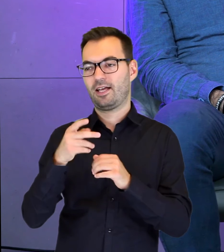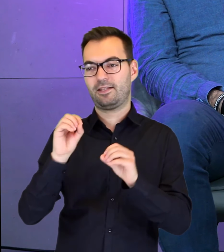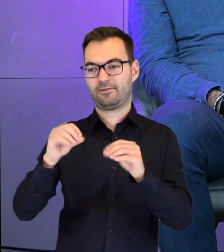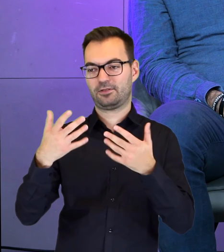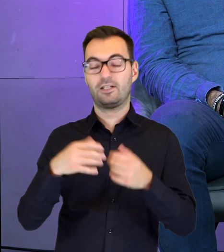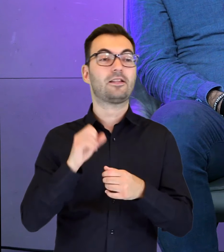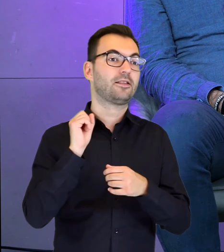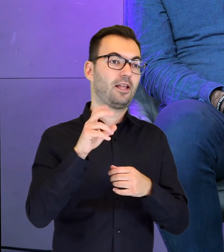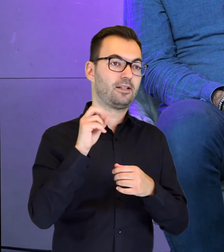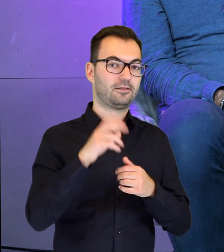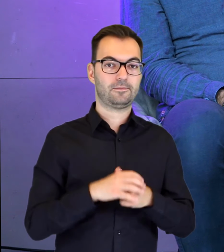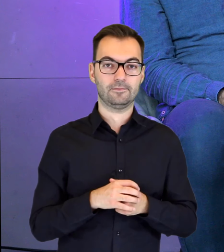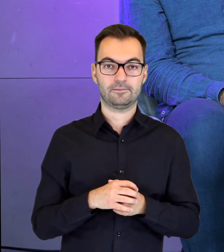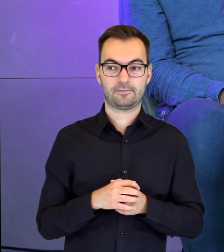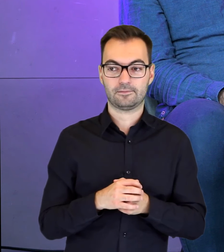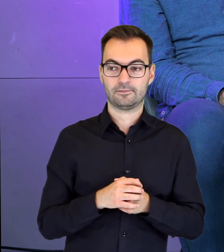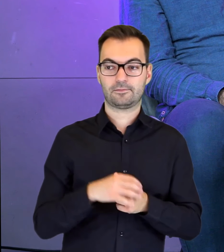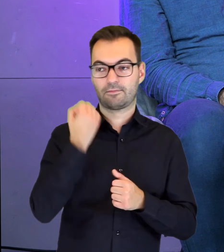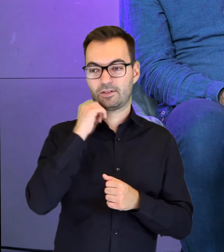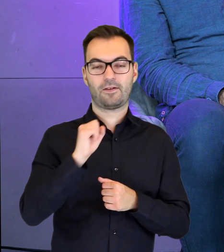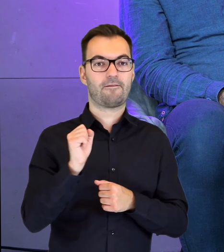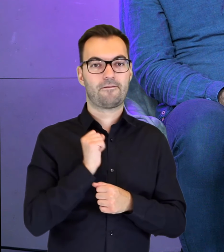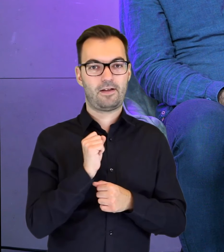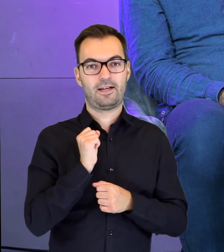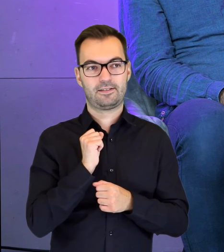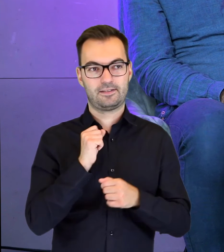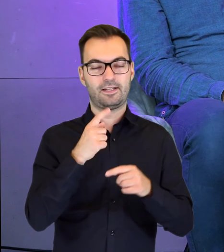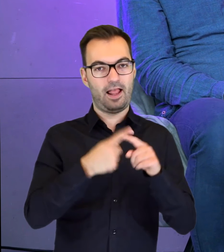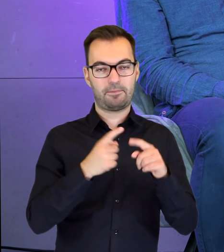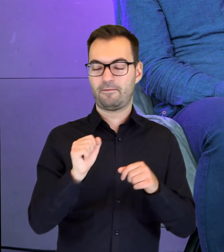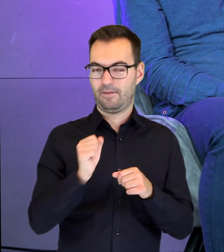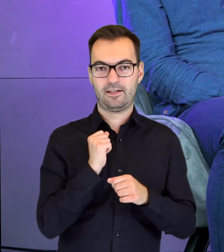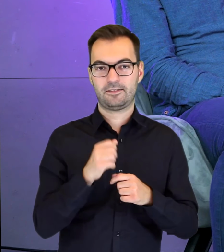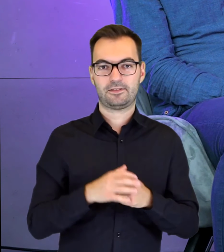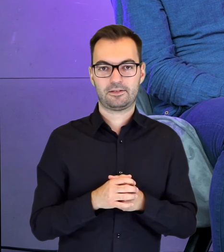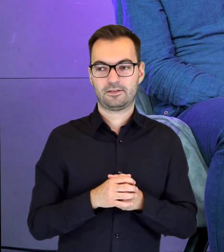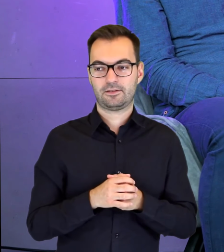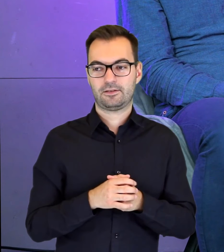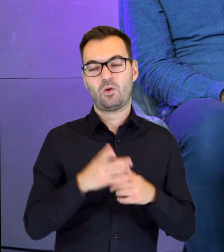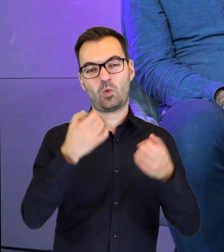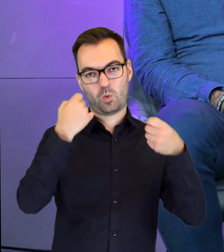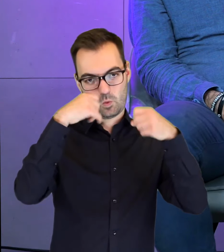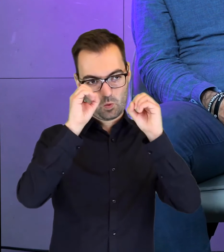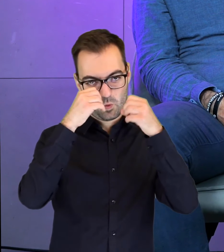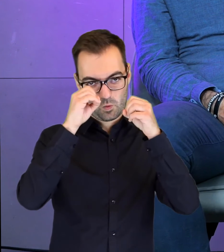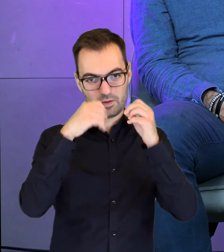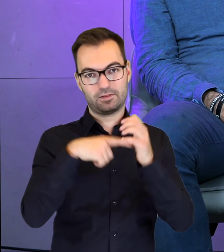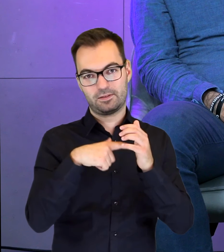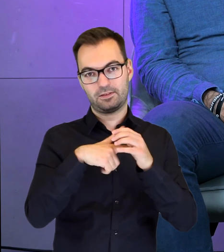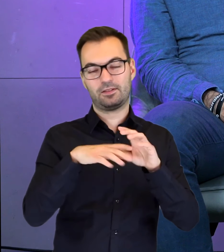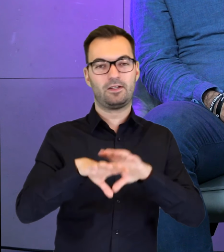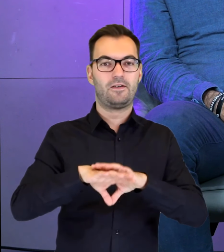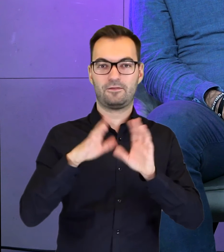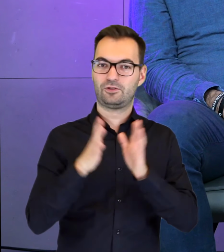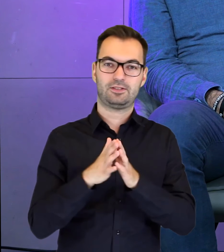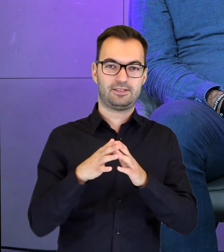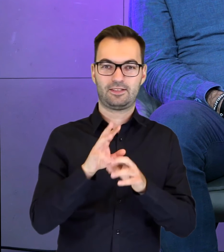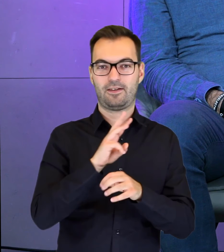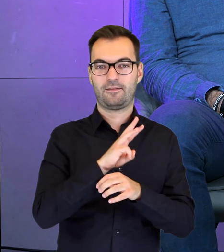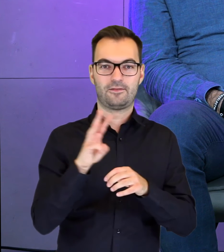nastoletnie zauważamy jak ty jak się do tego dobrać z punktu widzenia użytkownika kiedy się pokazuje tak to jest bardzo fajne